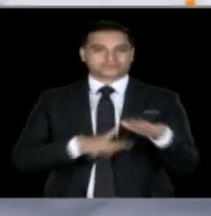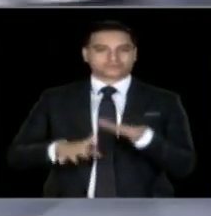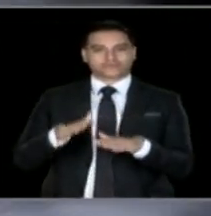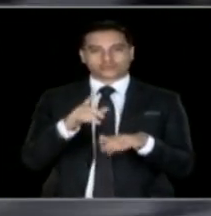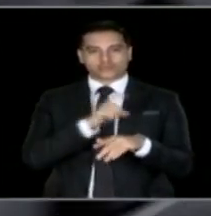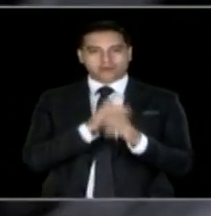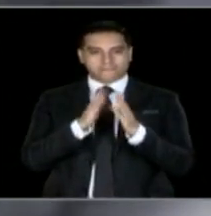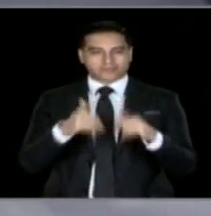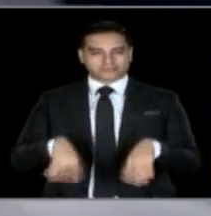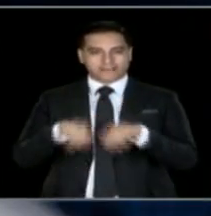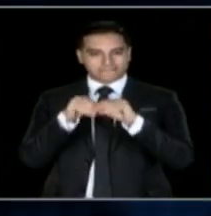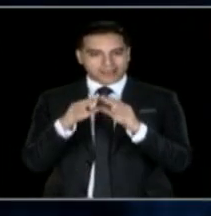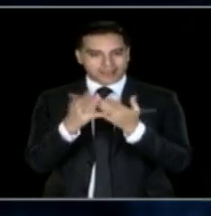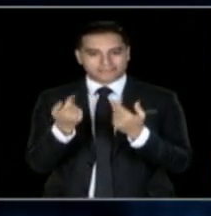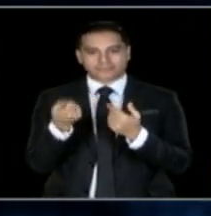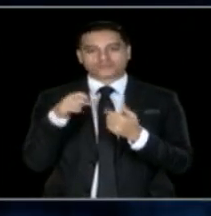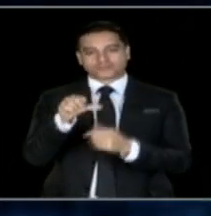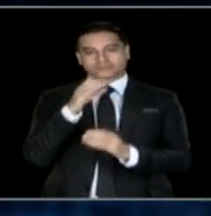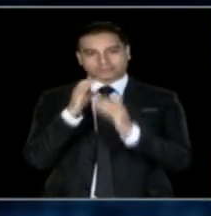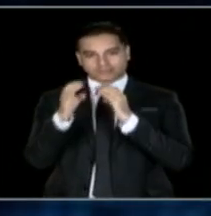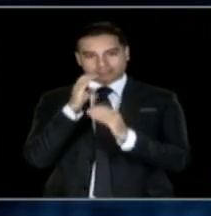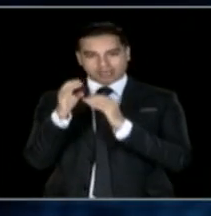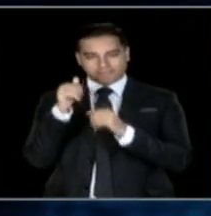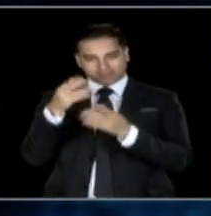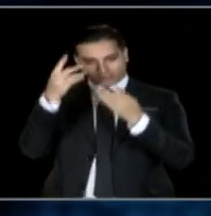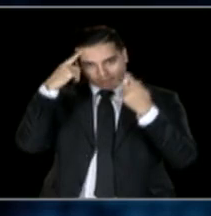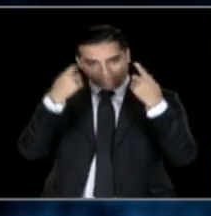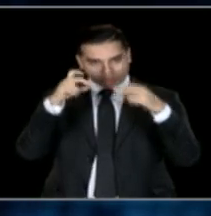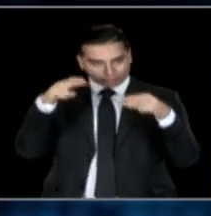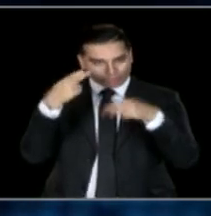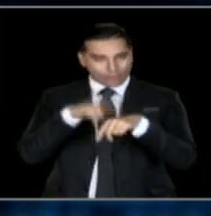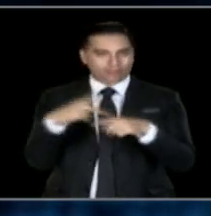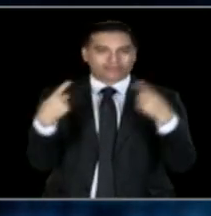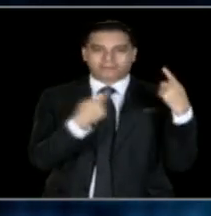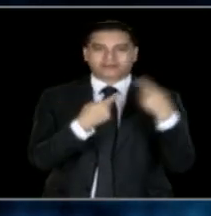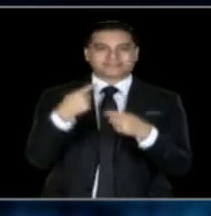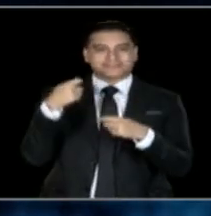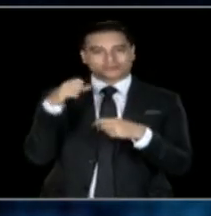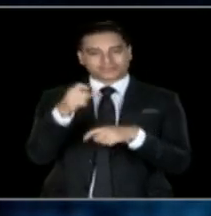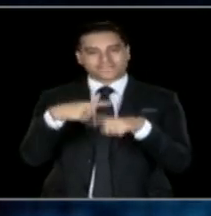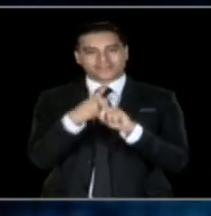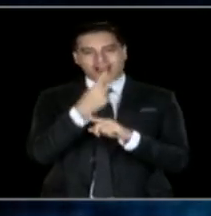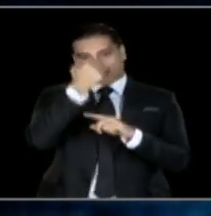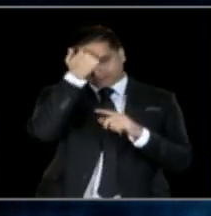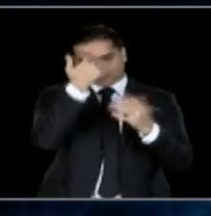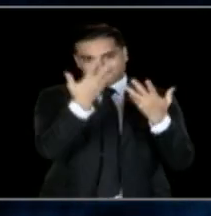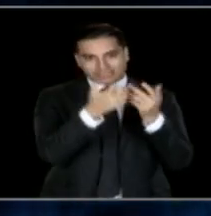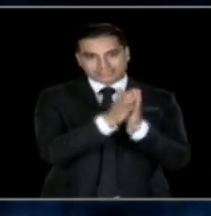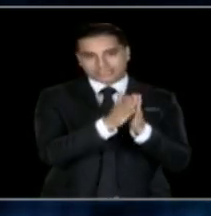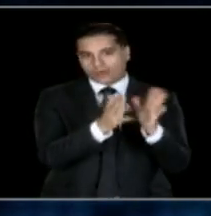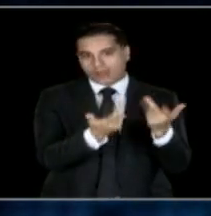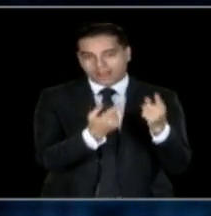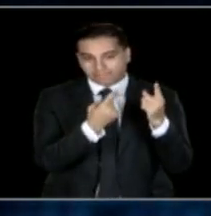وبكده طلاب مصر جمعوا 95 نقطة في فقرة تحت الضغط وضربات الجزاء، وكل نقطة ب 2000 جنيه